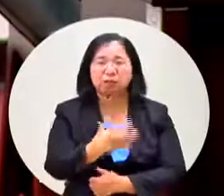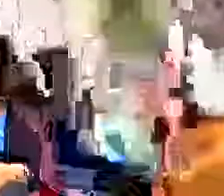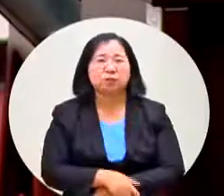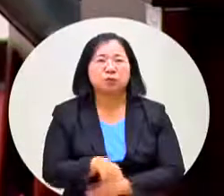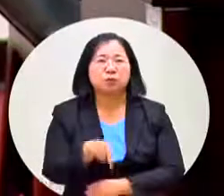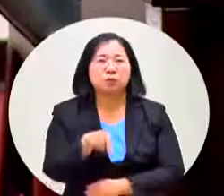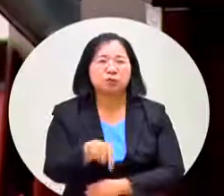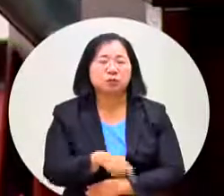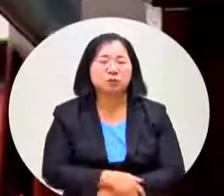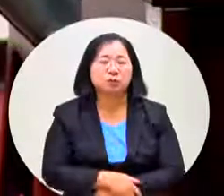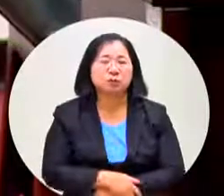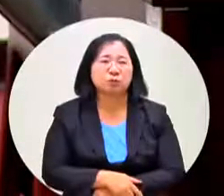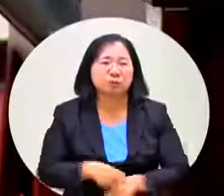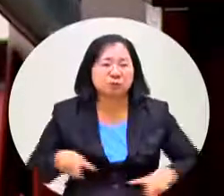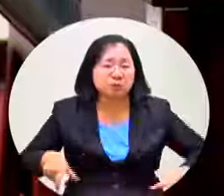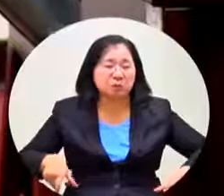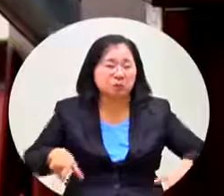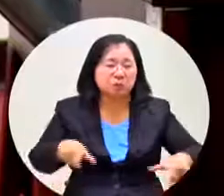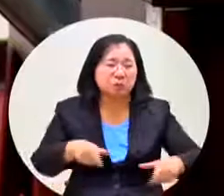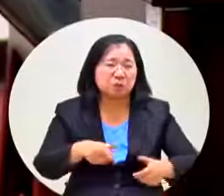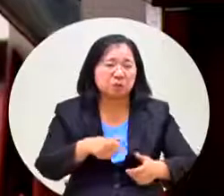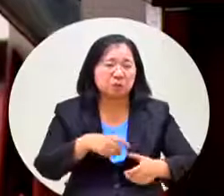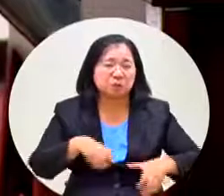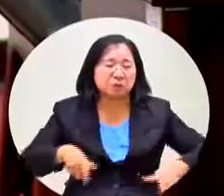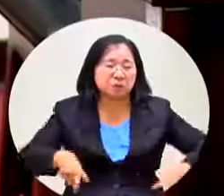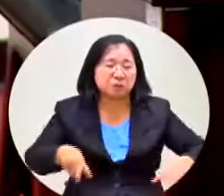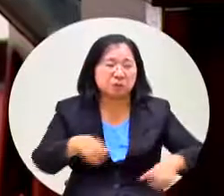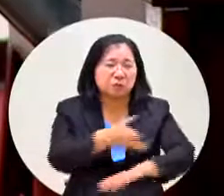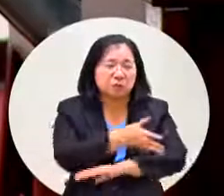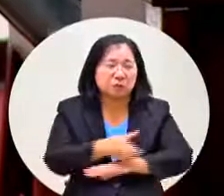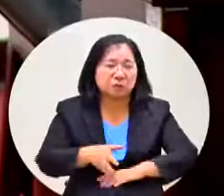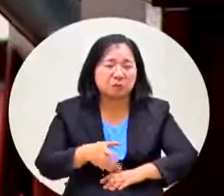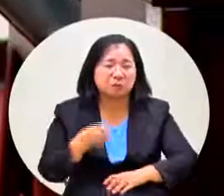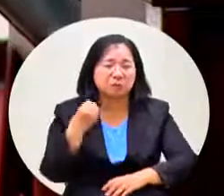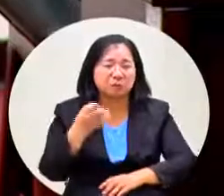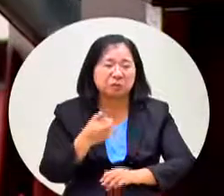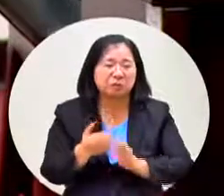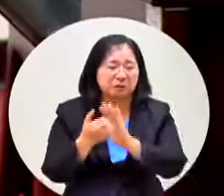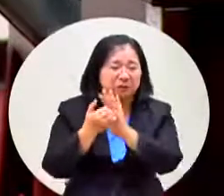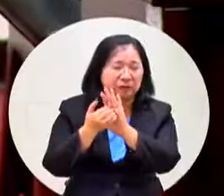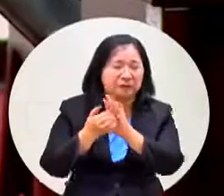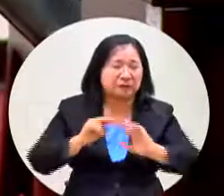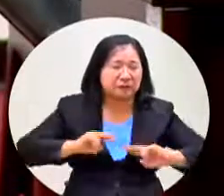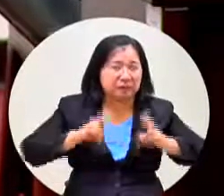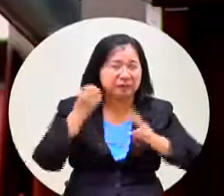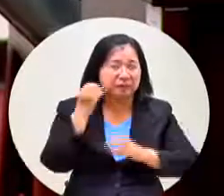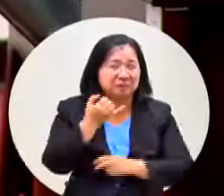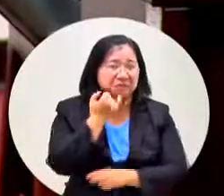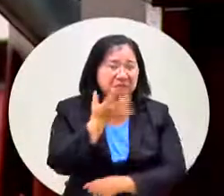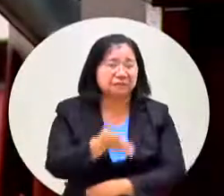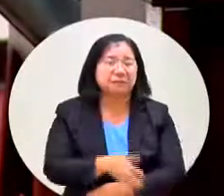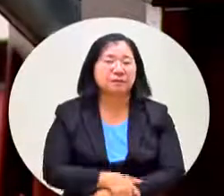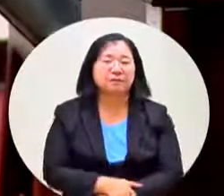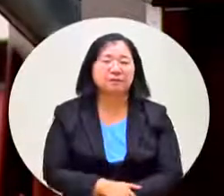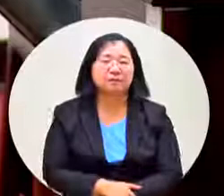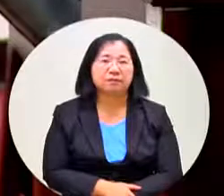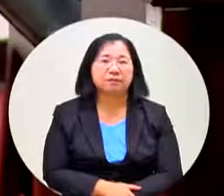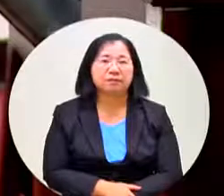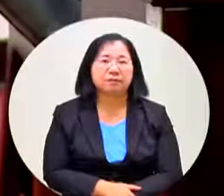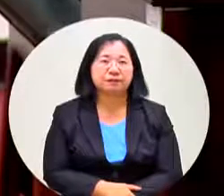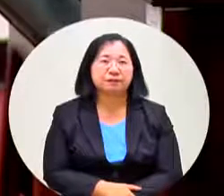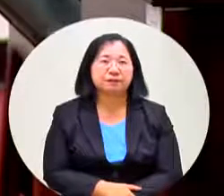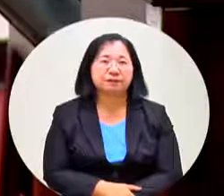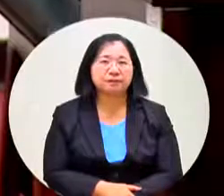装来啦。啊，这条我呢买一回看过六遍啦吼。啊，进诶，我有